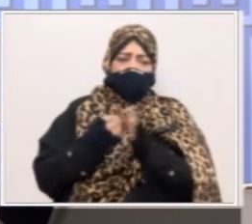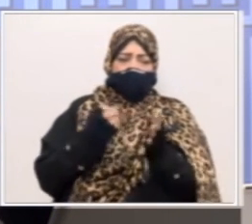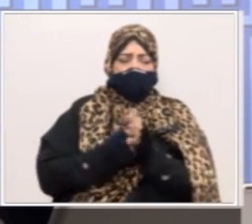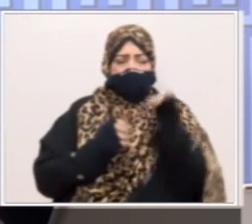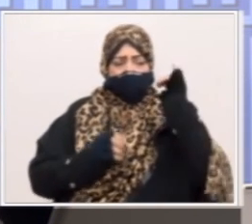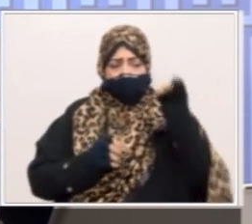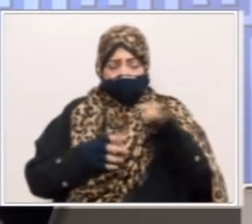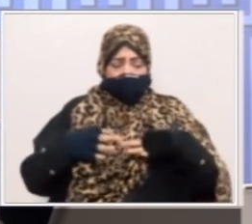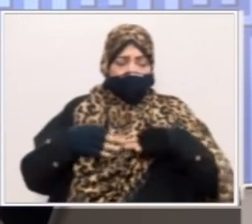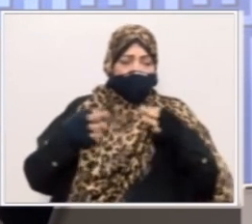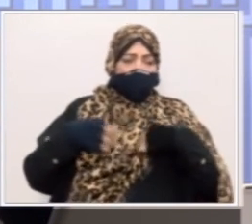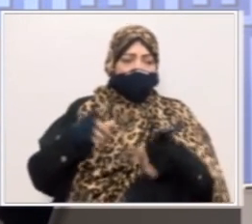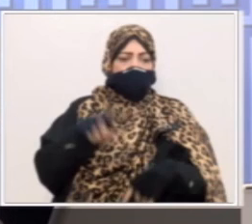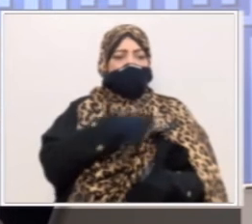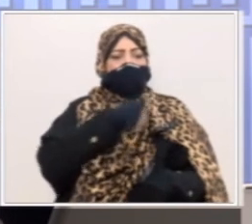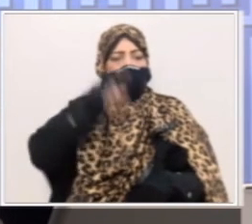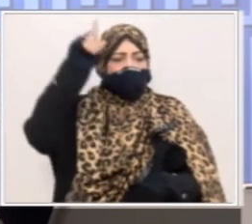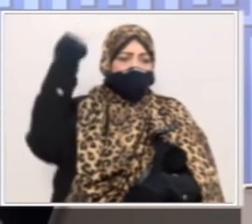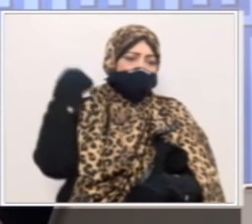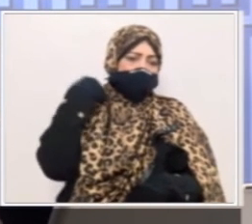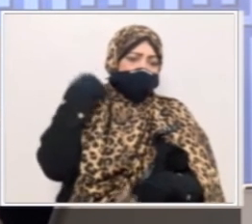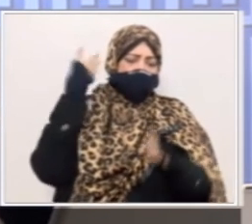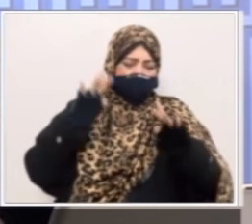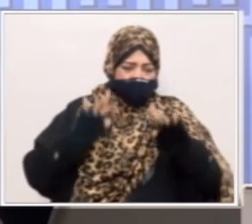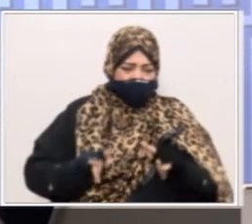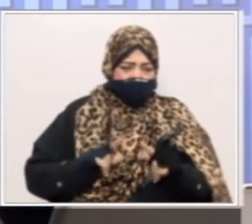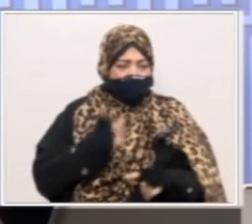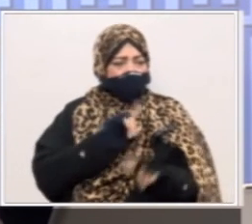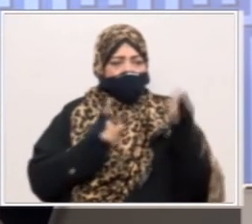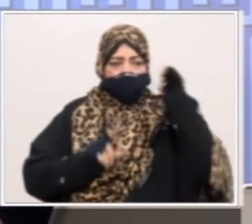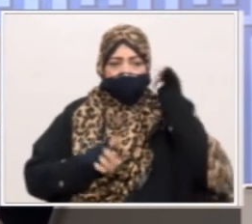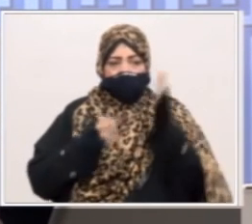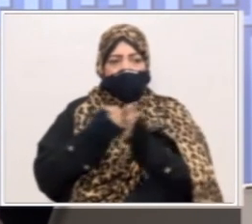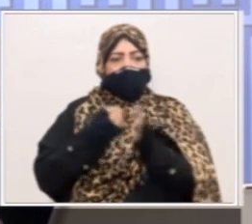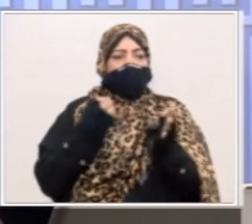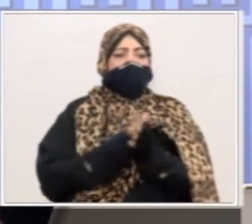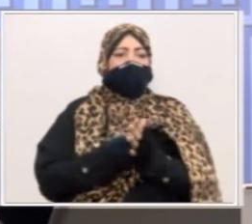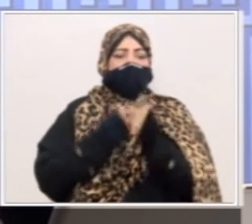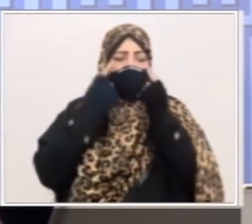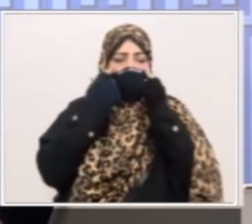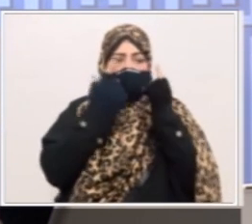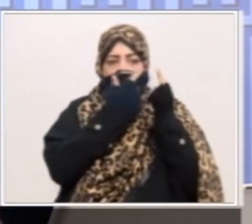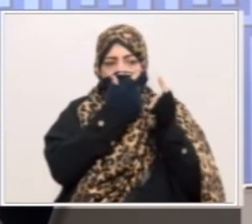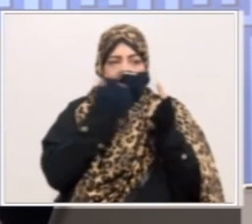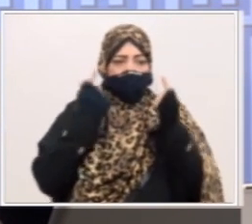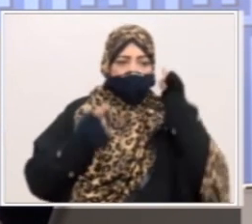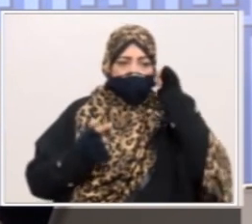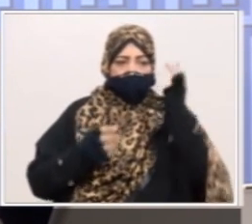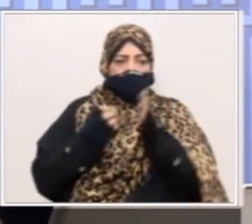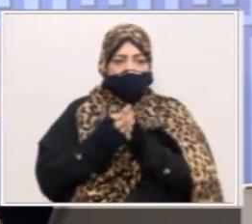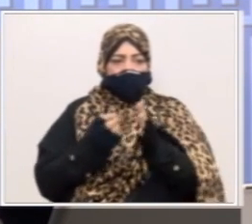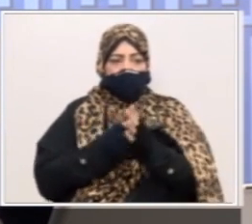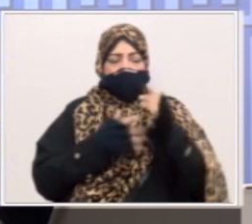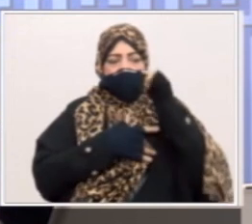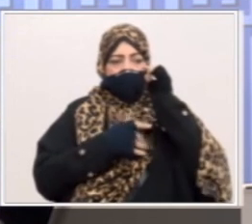إليهم. إن السمع والبصر والفؤاد كل أولئك كان عنه مسؤولا، كما قال الله عز وجل